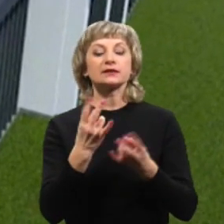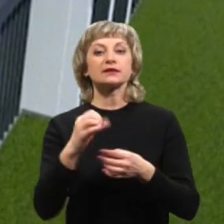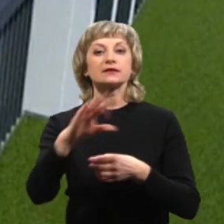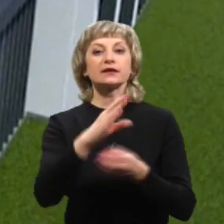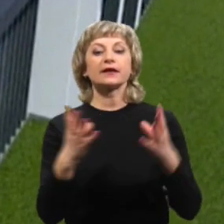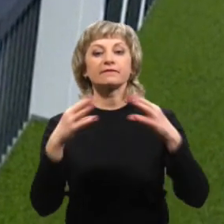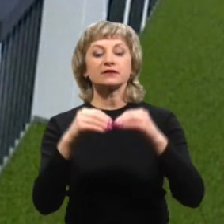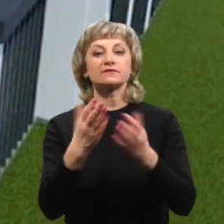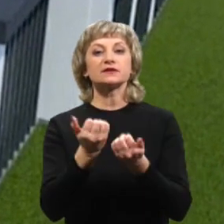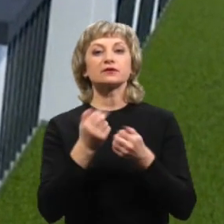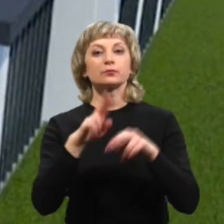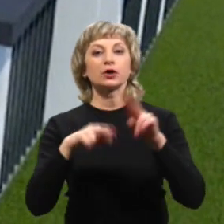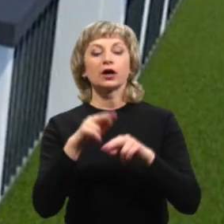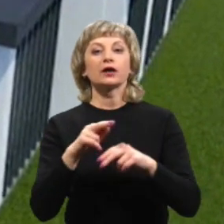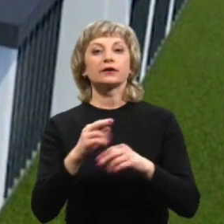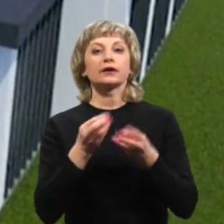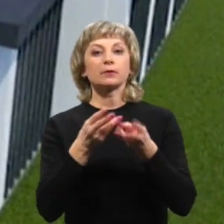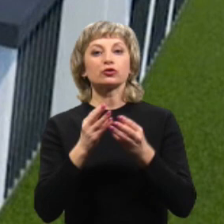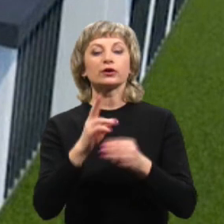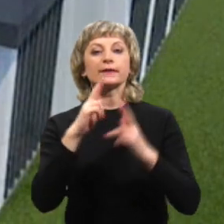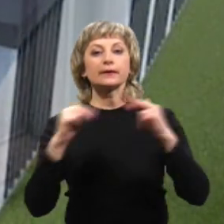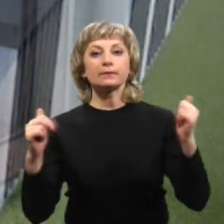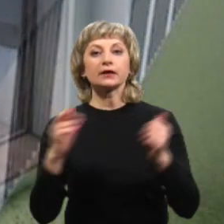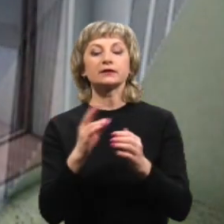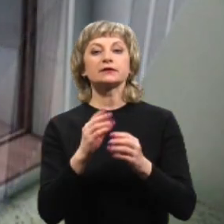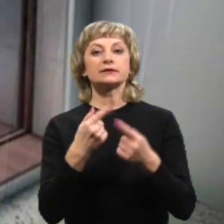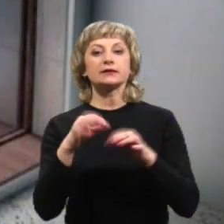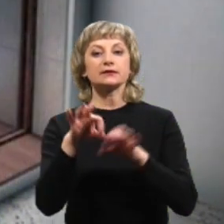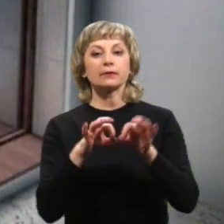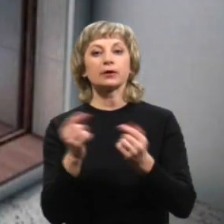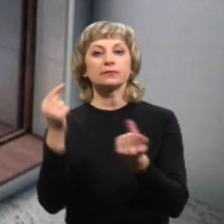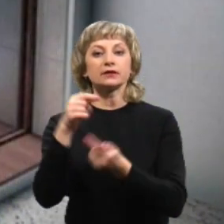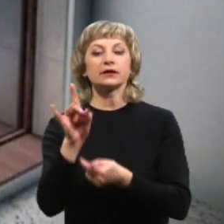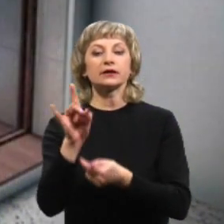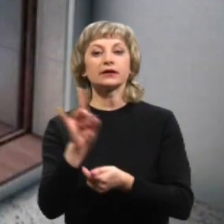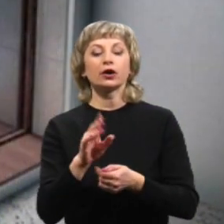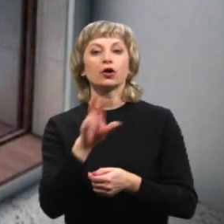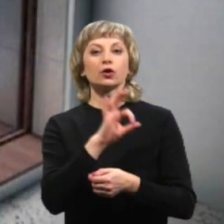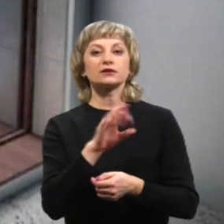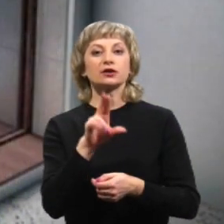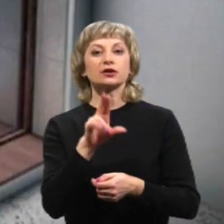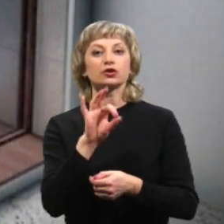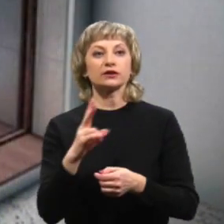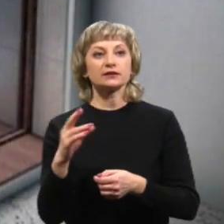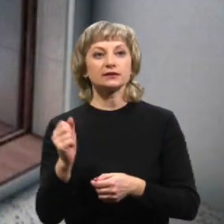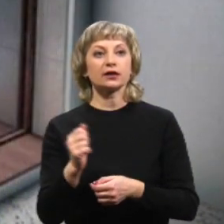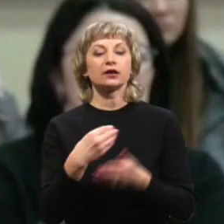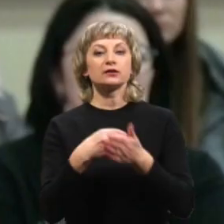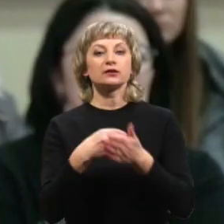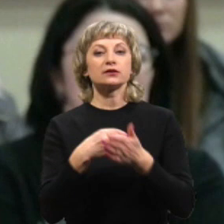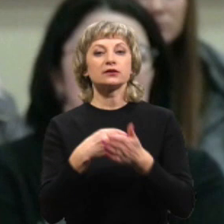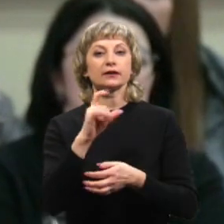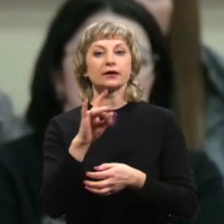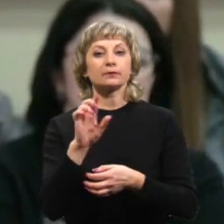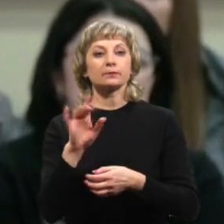інвестор взявся за будівництво крематорію у Дніпрі. Ця схема підійде й для Рівного, вважає депутат Олександр Довжаниця. Роблять за кошти РБР.